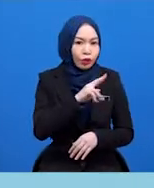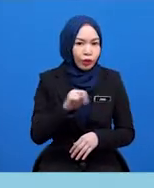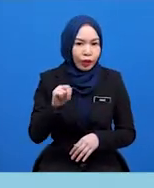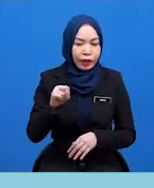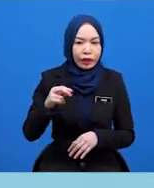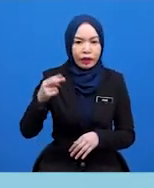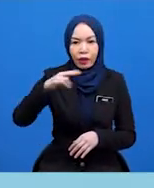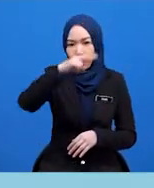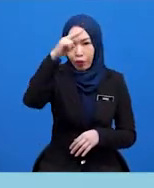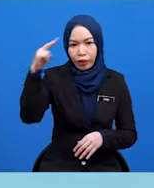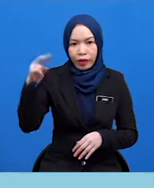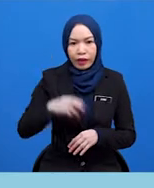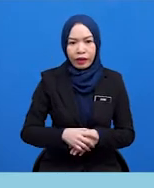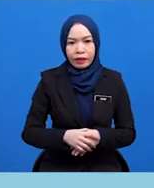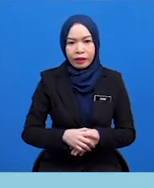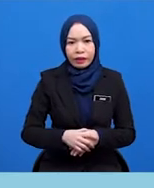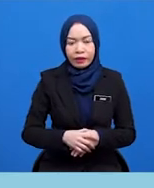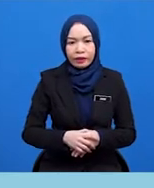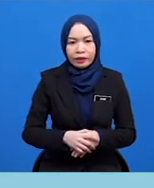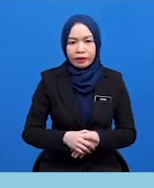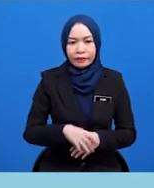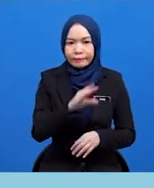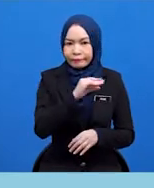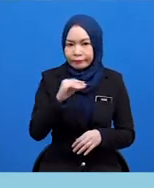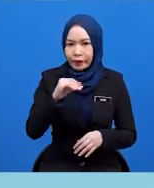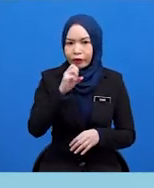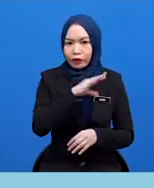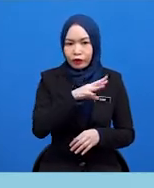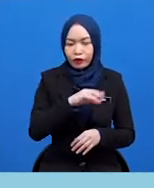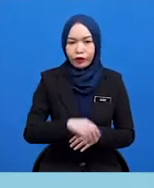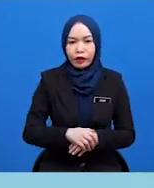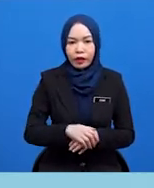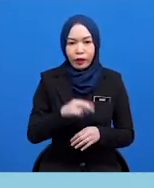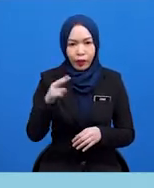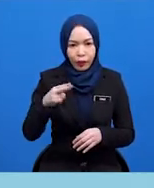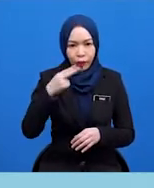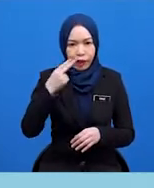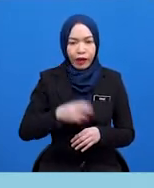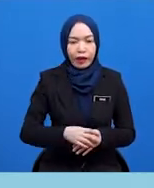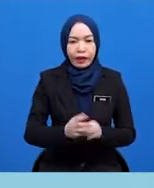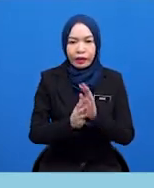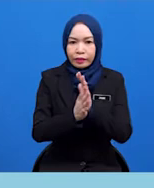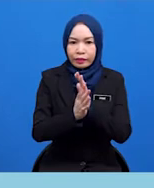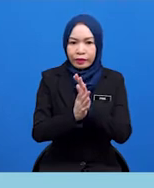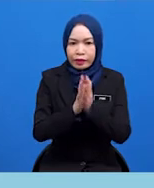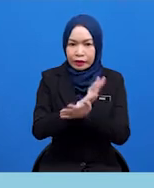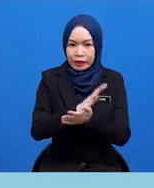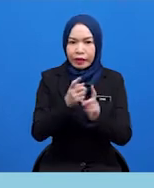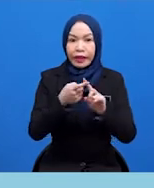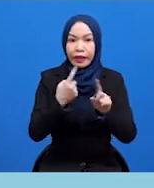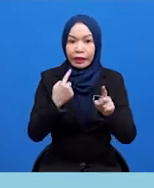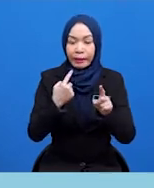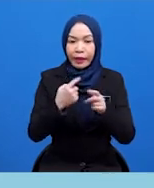habuk, asap dan jelaga. Selain itu, pencemaran udara juga berlaku akibat